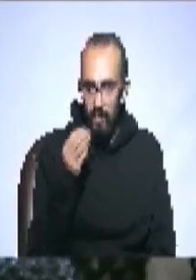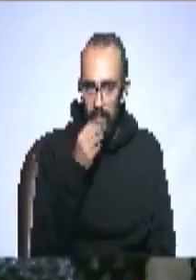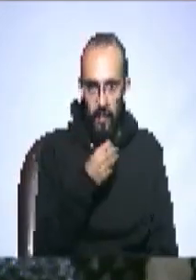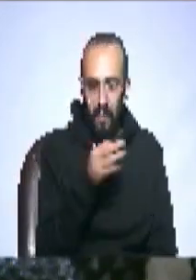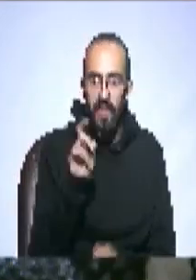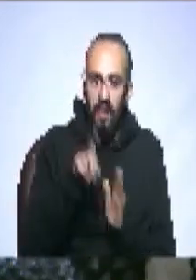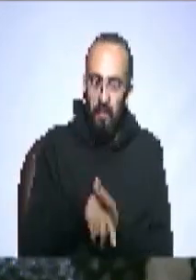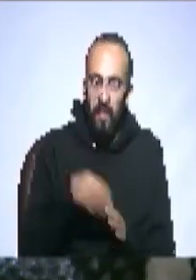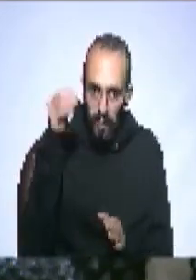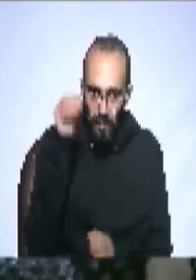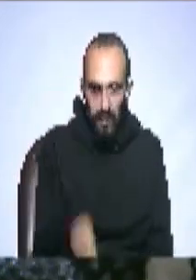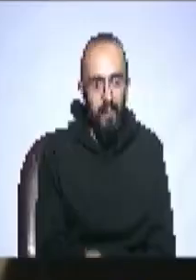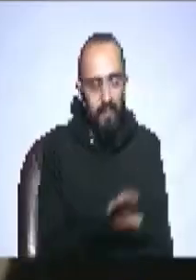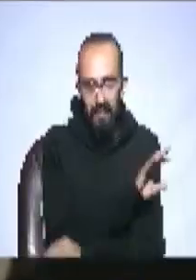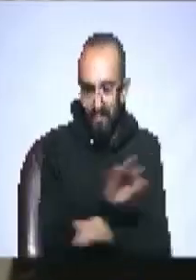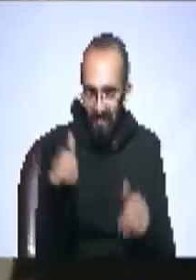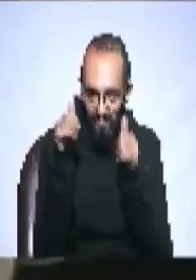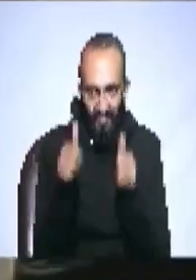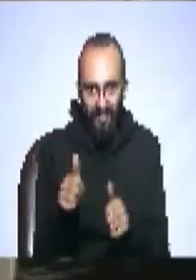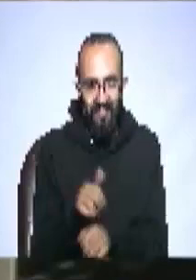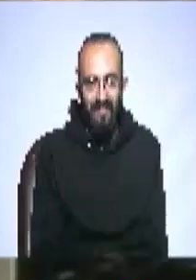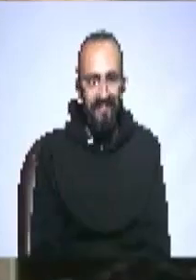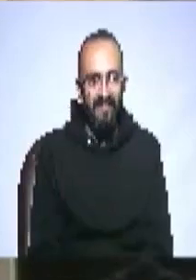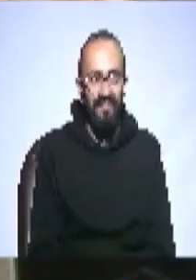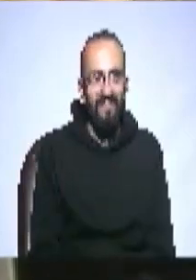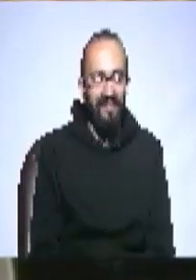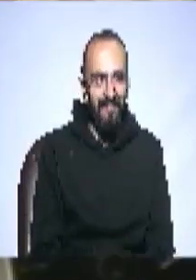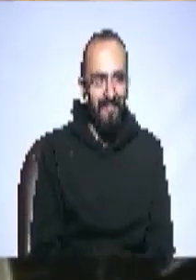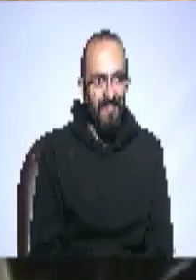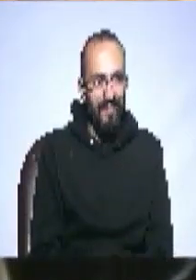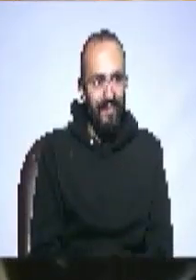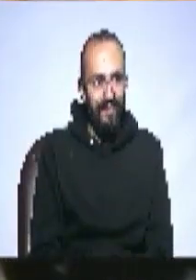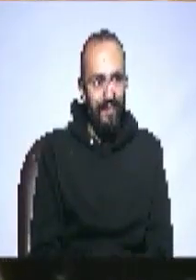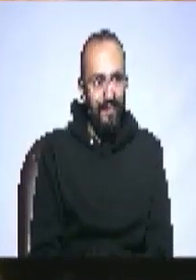وحطلنا زبدة فيها، فهي حلوة جدا يعني.